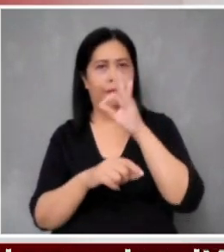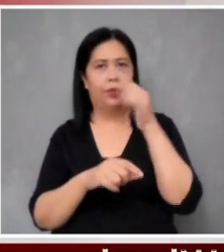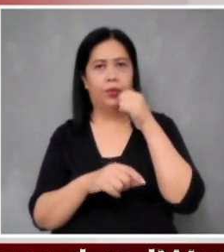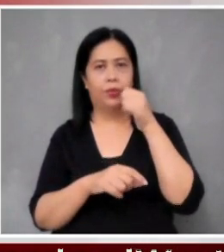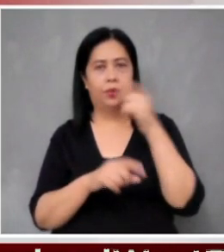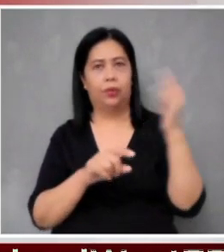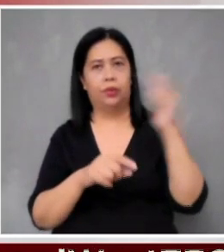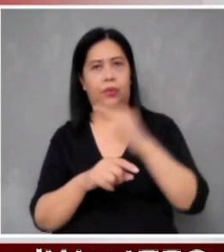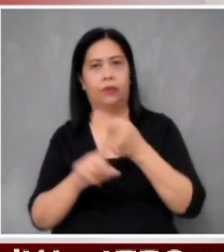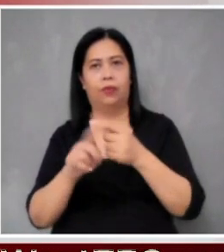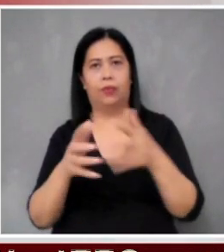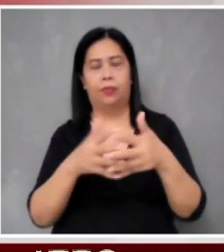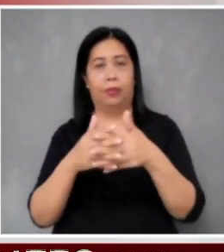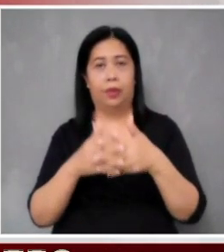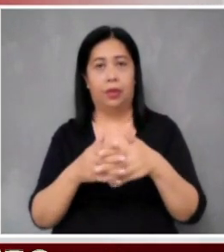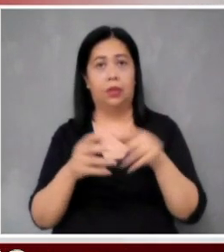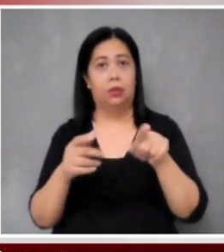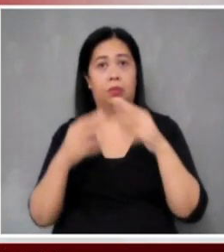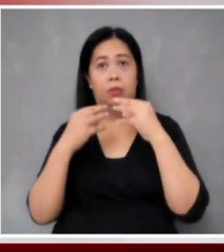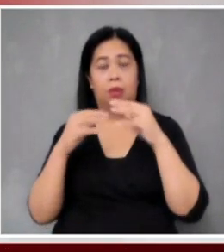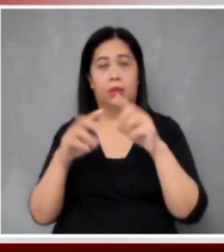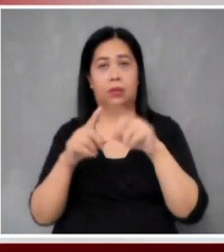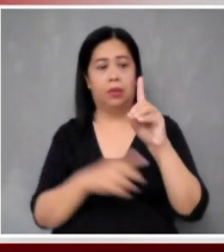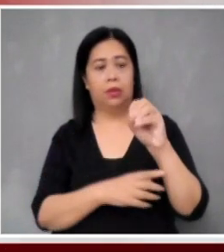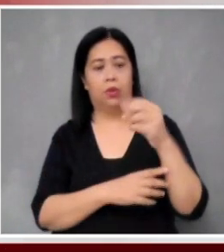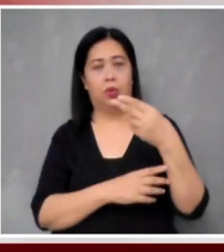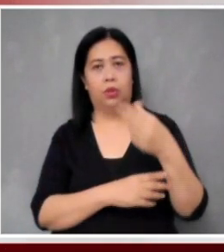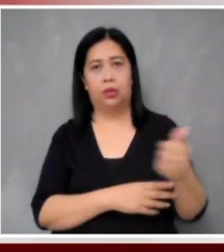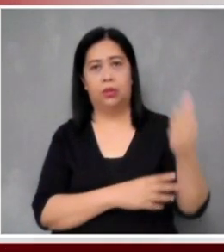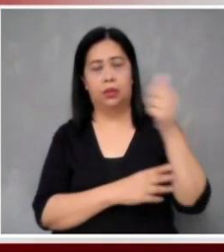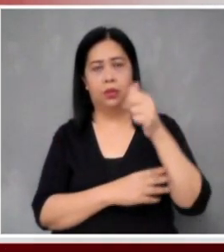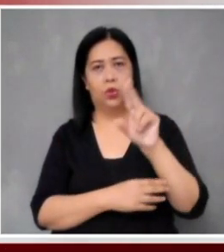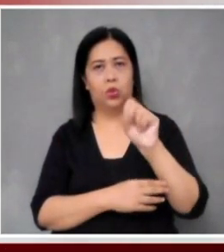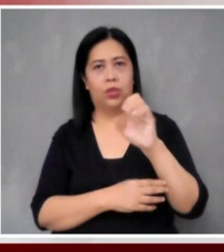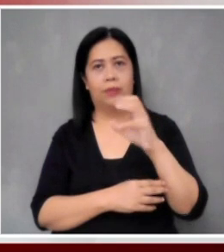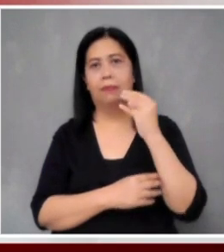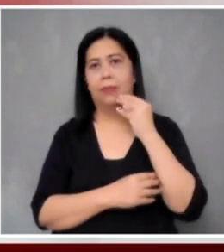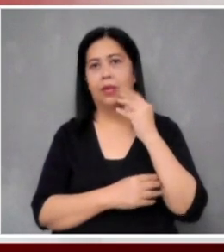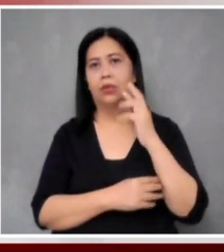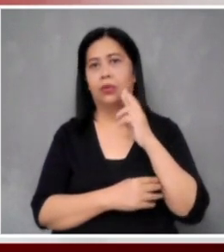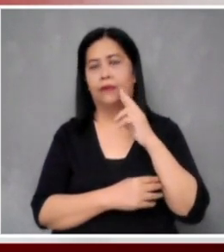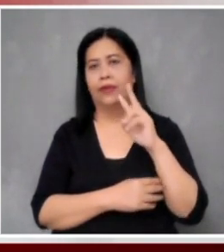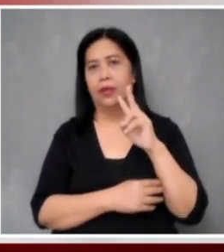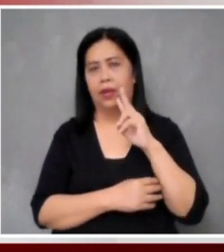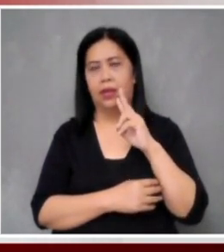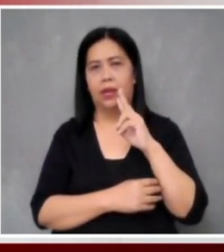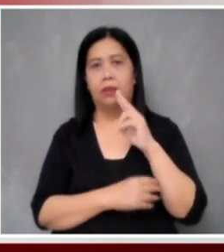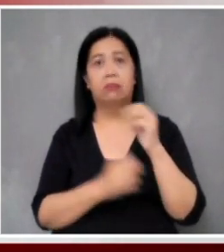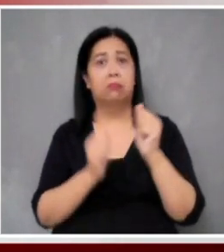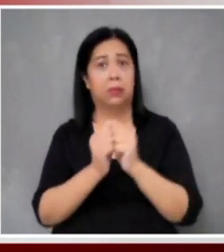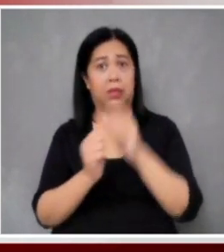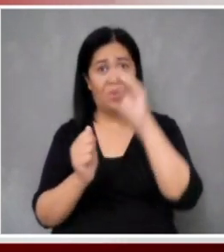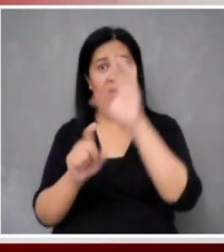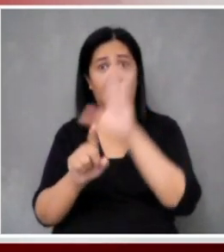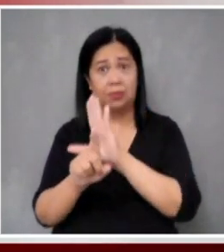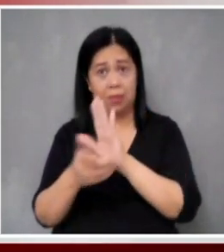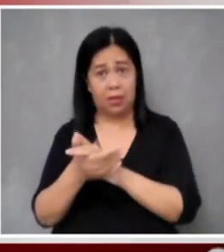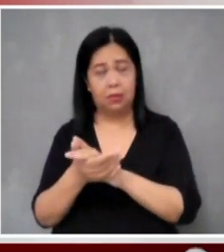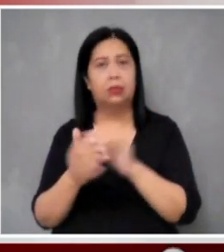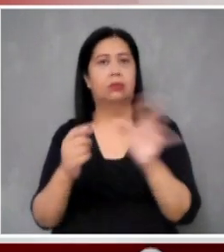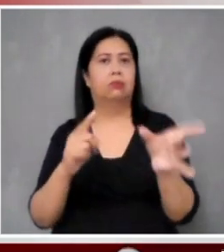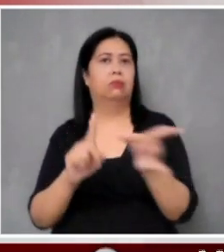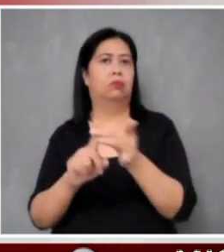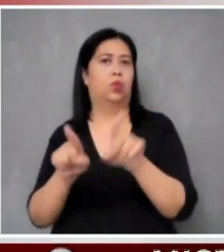Pero sa isang mensahe, sinabi ni DOH spokesperson Yusek Maria Rosario Vergere na maging ang mister nito ay positibo rin sa